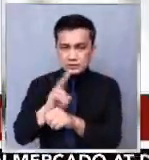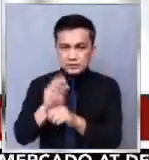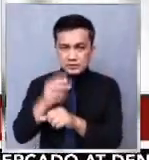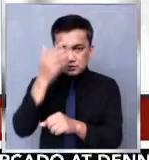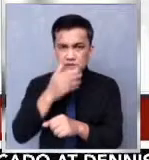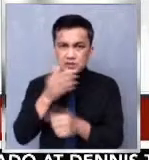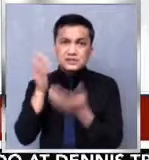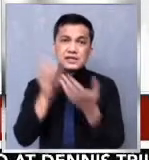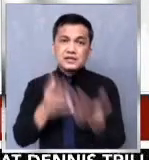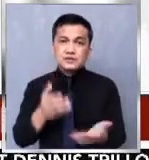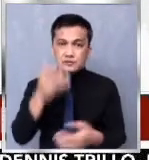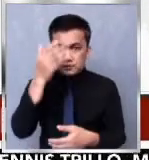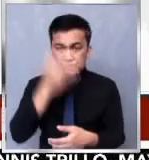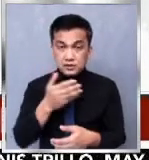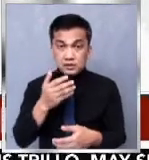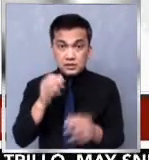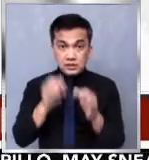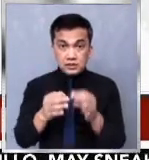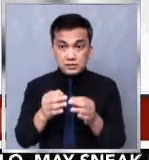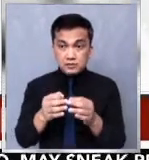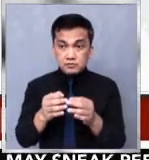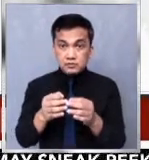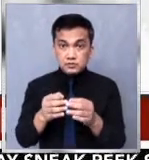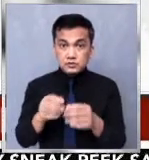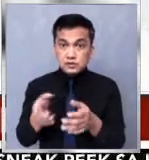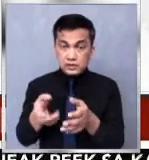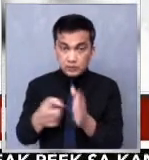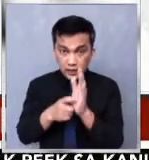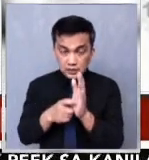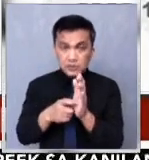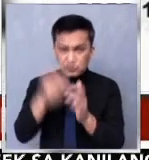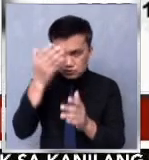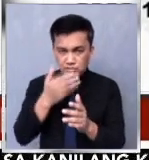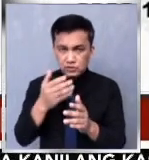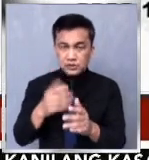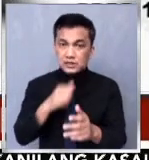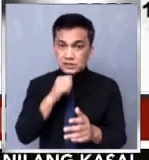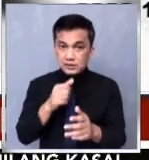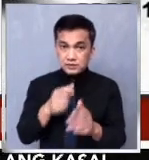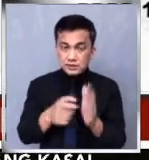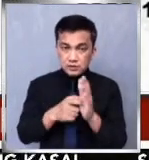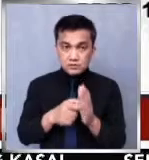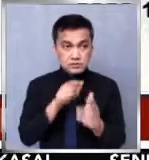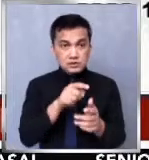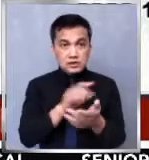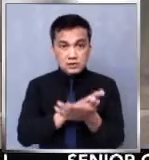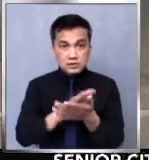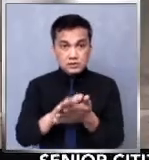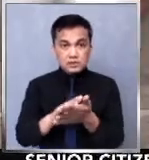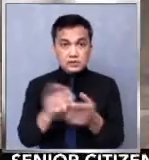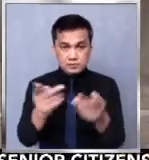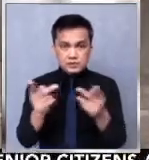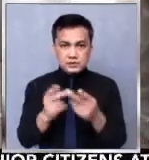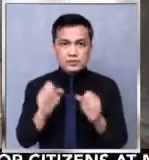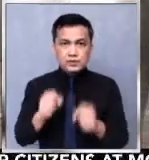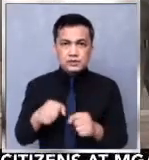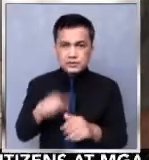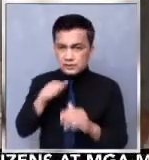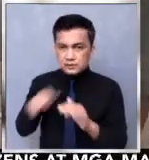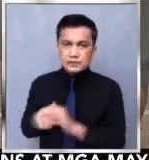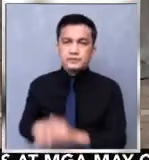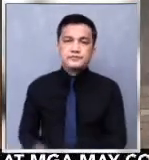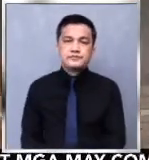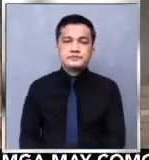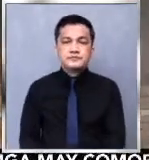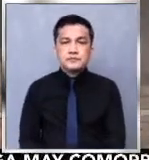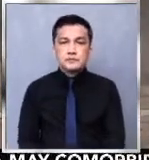Kung sakaling papagamit, di suot nyo. Kung hindi naman at nandun kayo sa maayos na lugar, pwede nyo nang hawakan na lang. Magkaiba naman ang